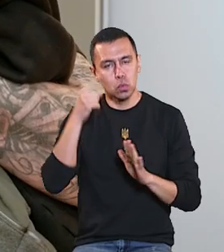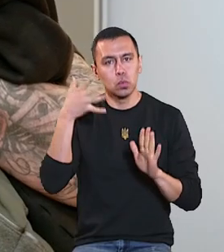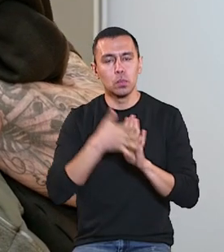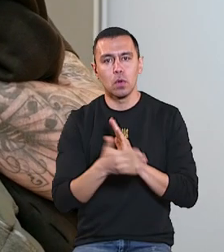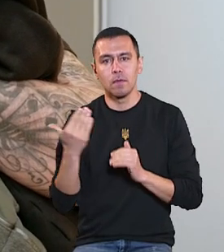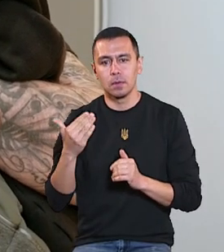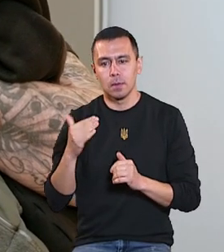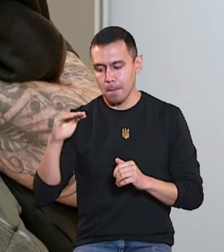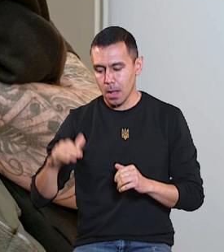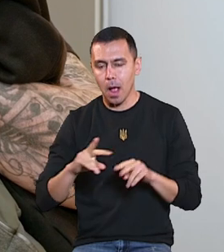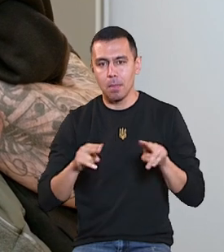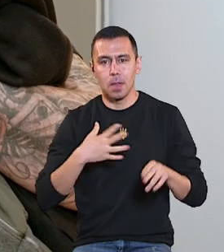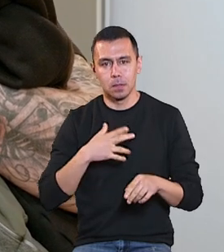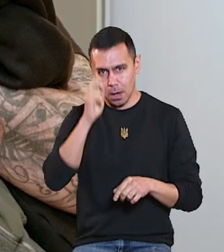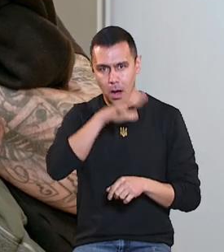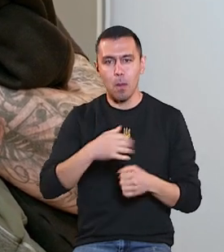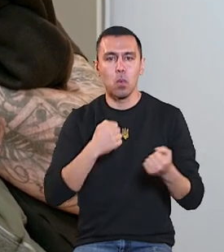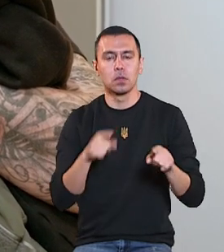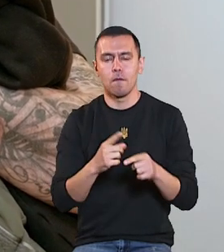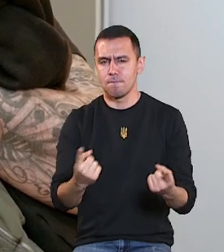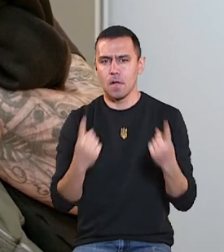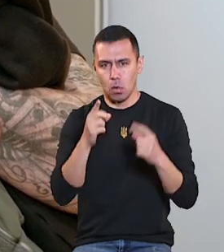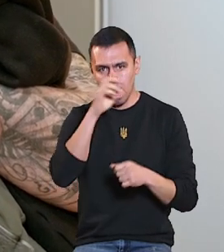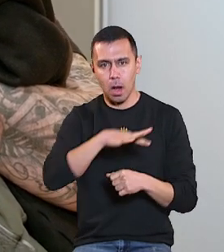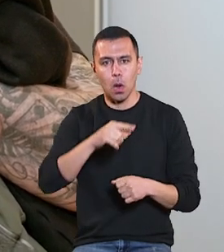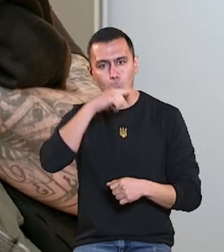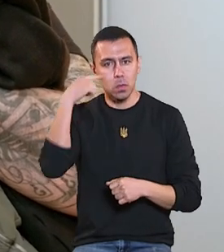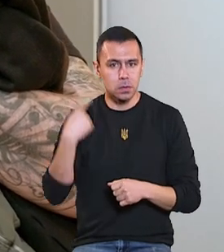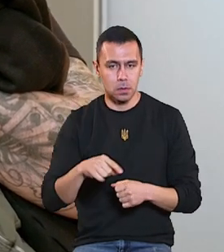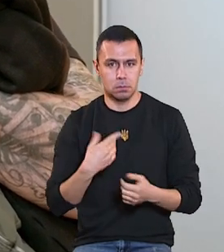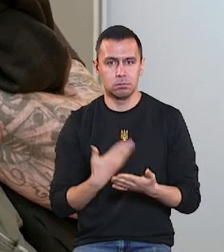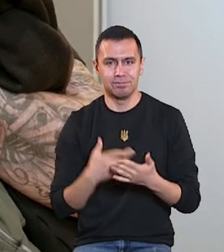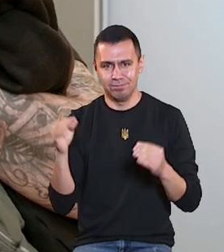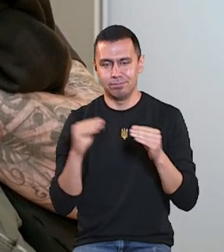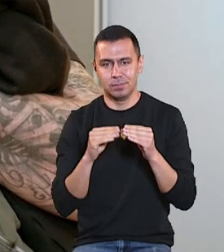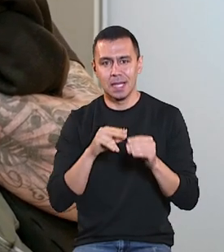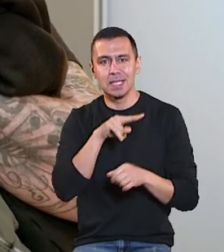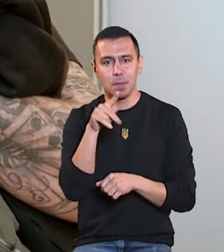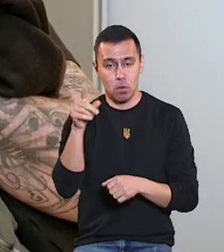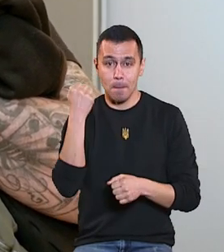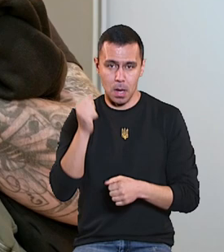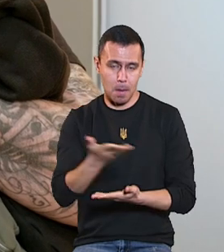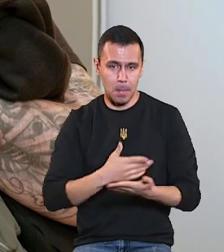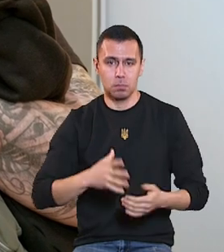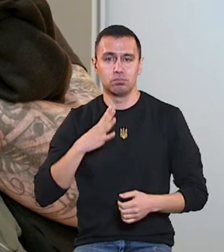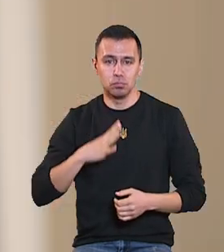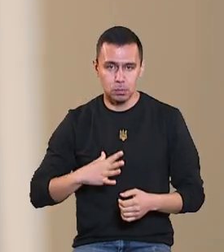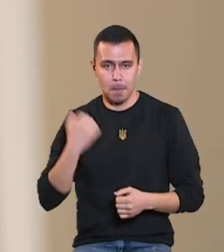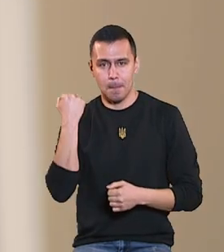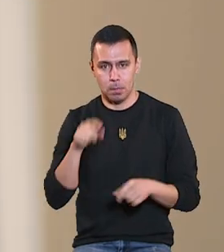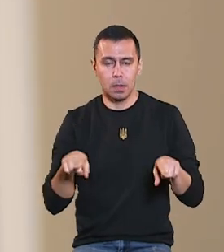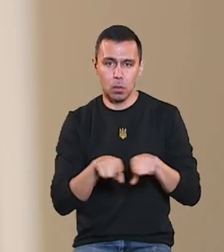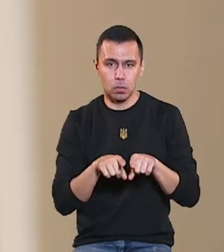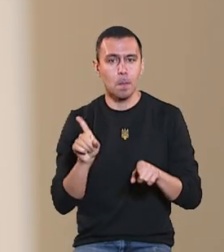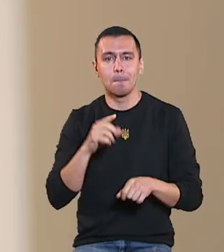Котигорошку він маленький, як наша країна, а бореться з такою великою країною, як Росія, агресором, тобто з тим самим змієм. І він його переміг, і ми мусимо його перемогти.